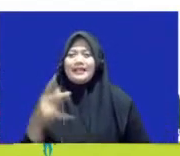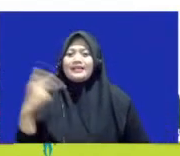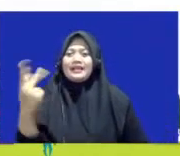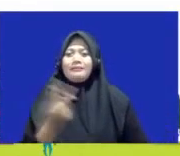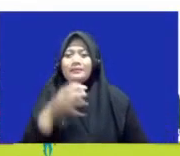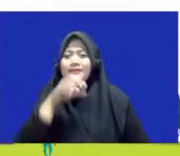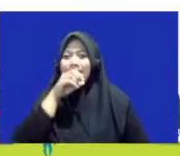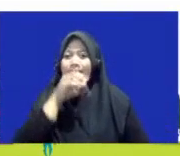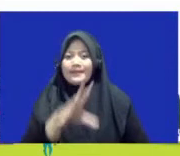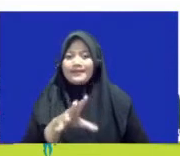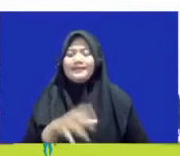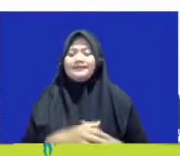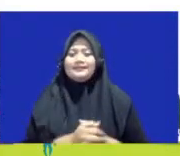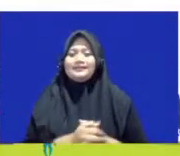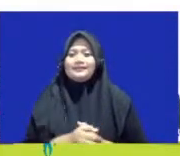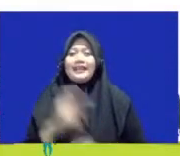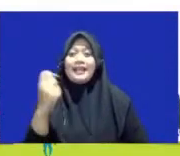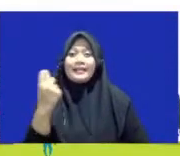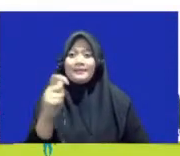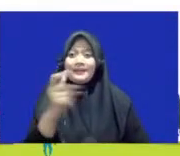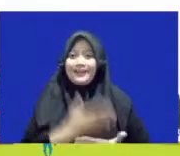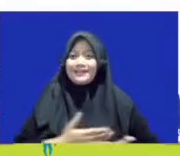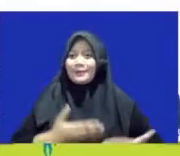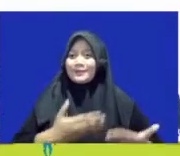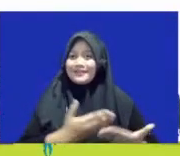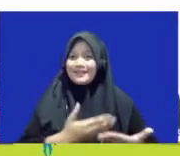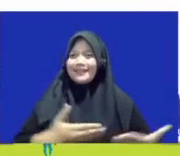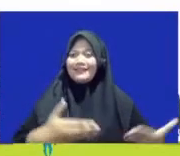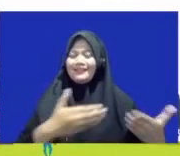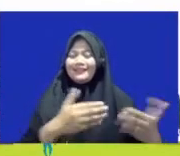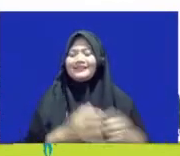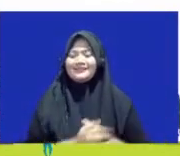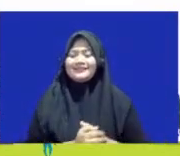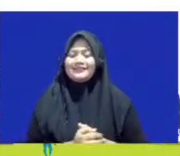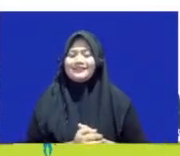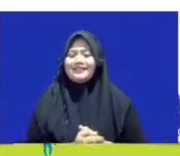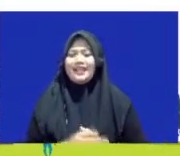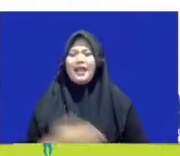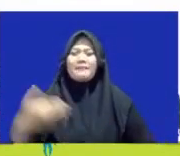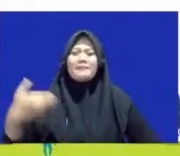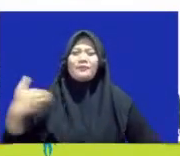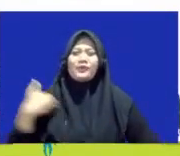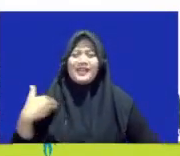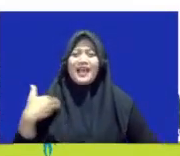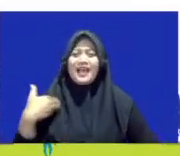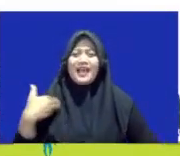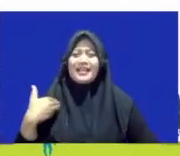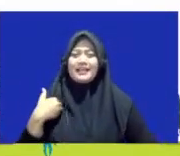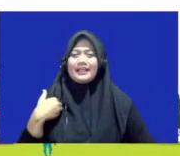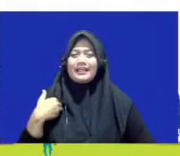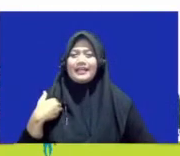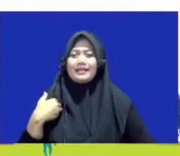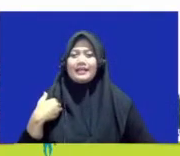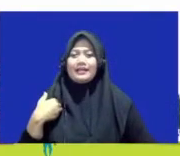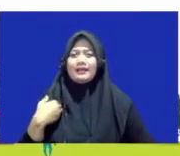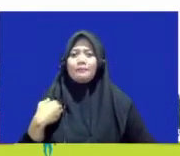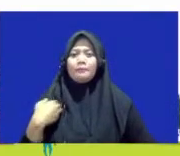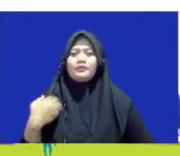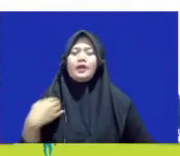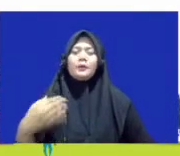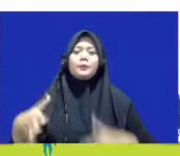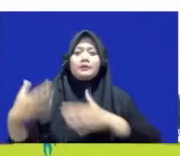bahwa Kementerian Sosial juga selain ini juga mempunyai berikan kewenangan sebagai